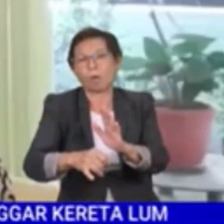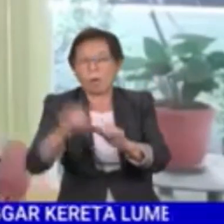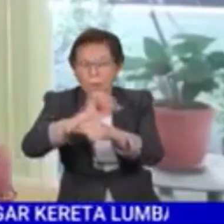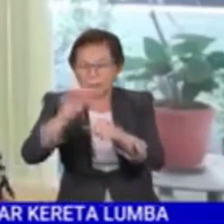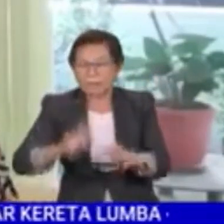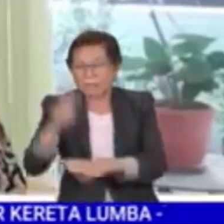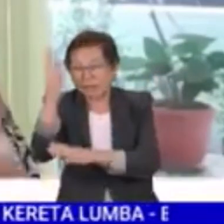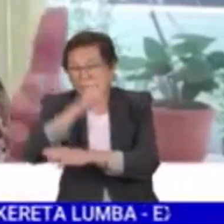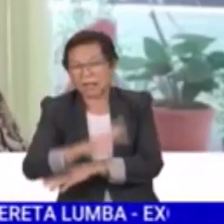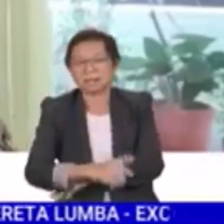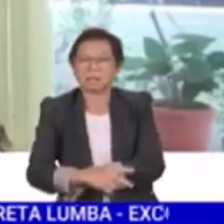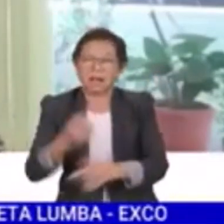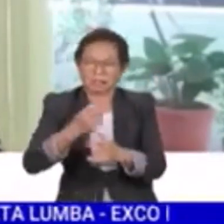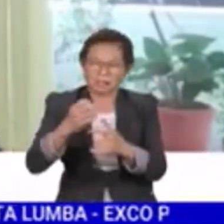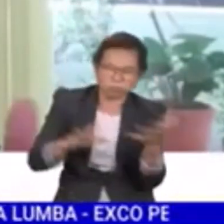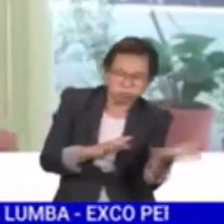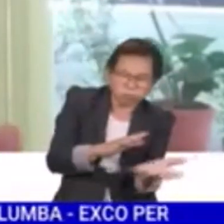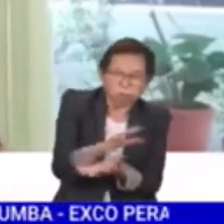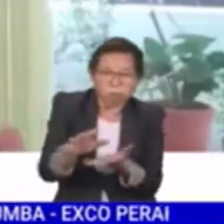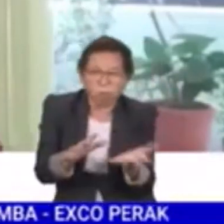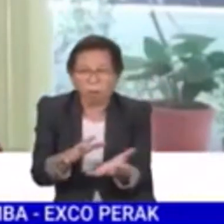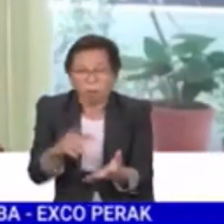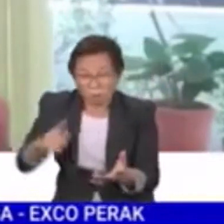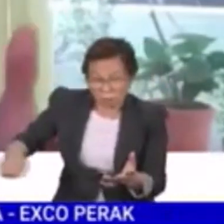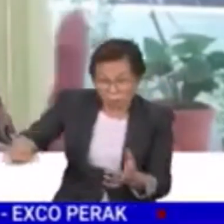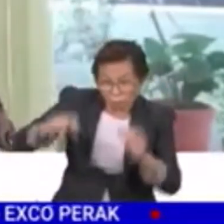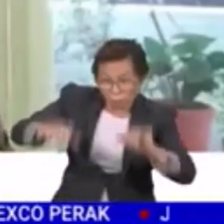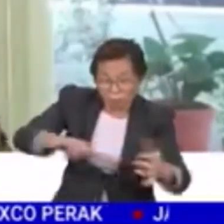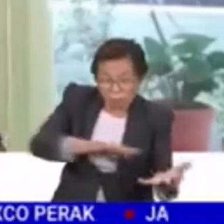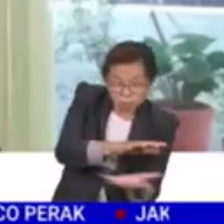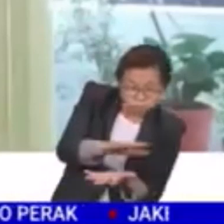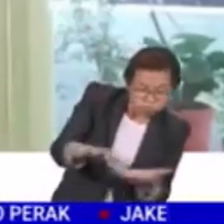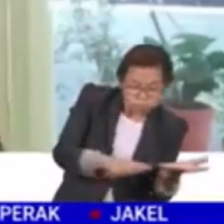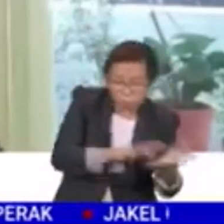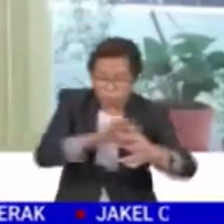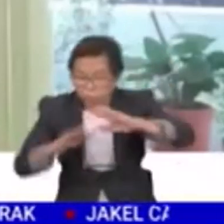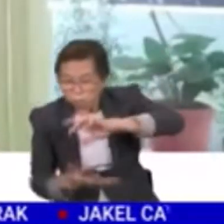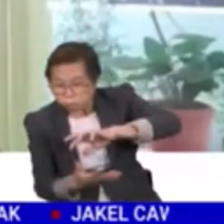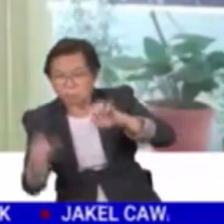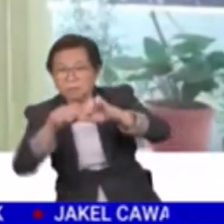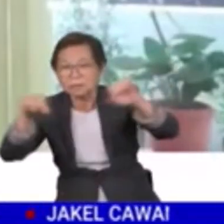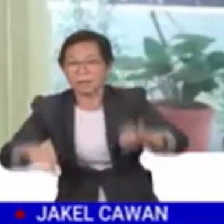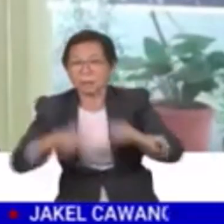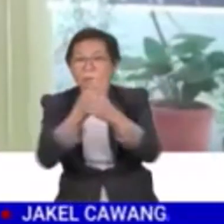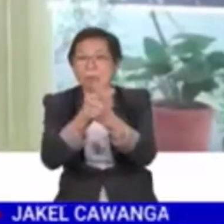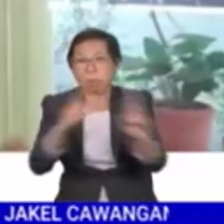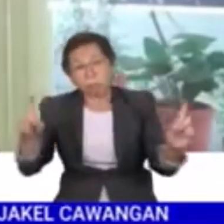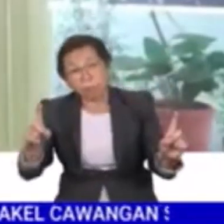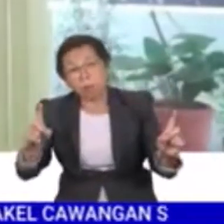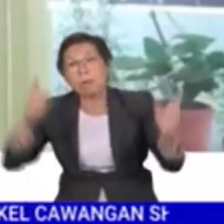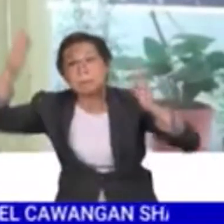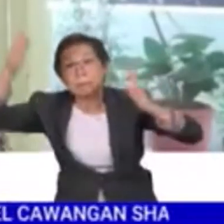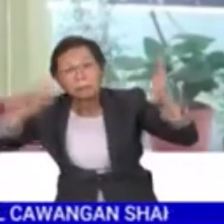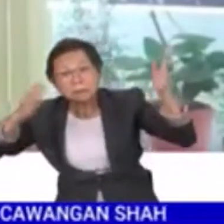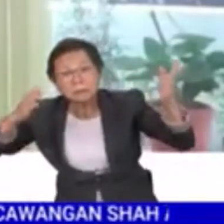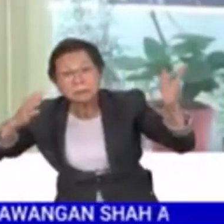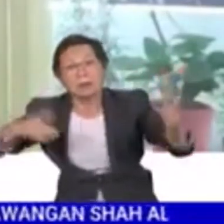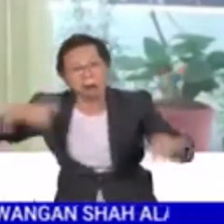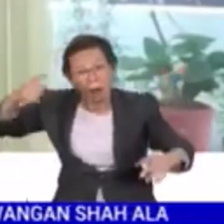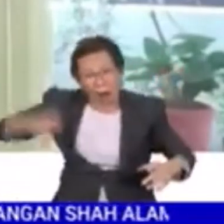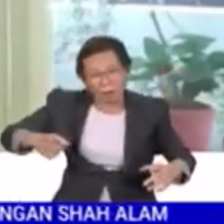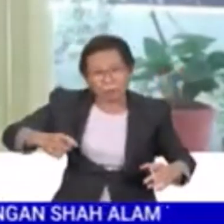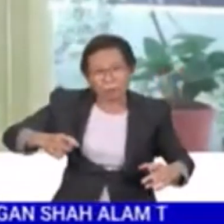ataupun memporak berandalkan karena mampu mempereratkan sistem demokrasi negara kita jadi